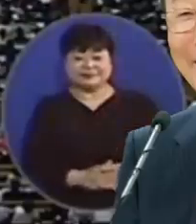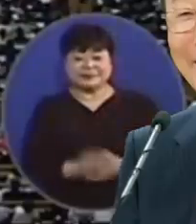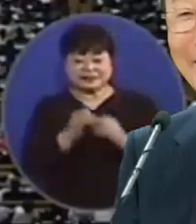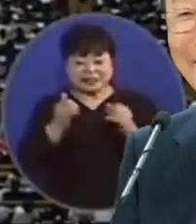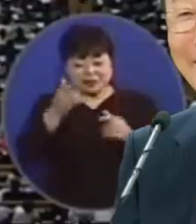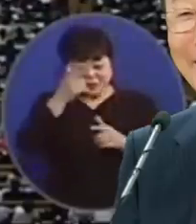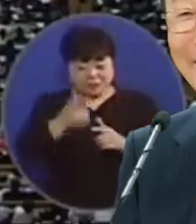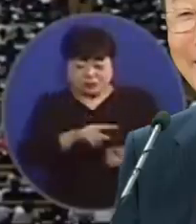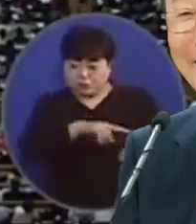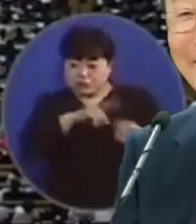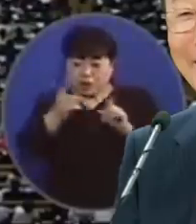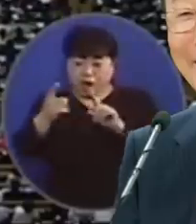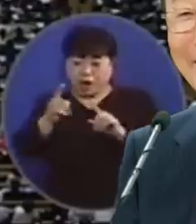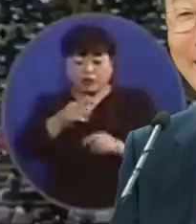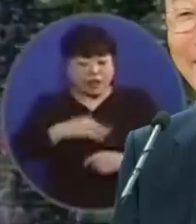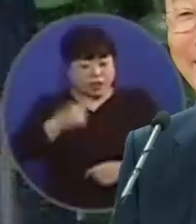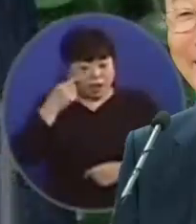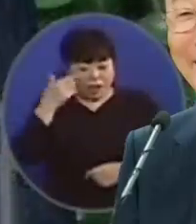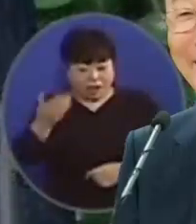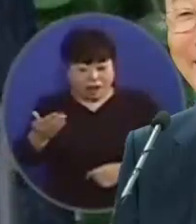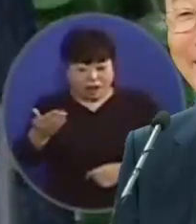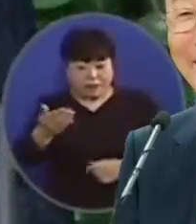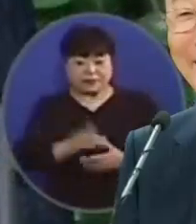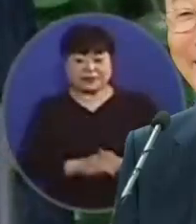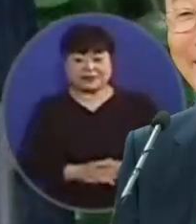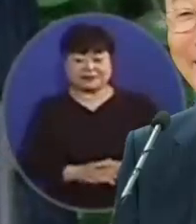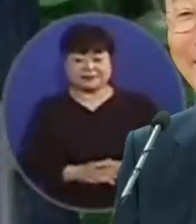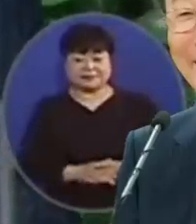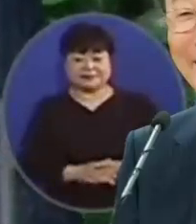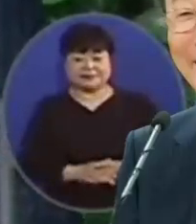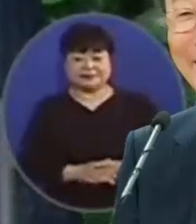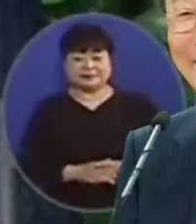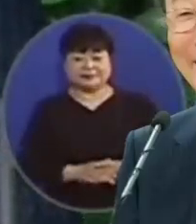사람들은 예수님이 부활한 걸 어떻게 아냐 하는데